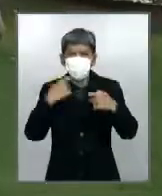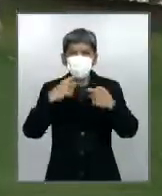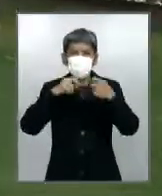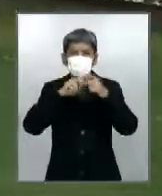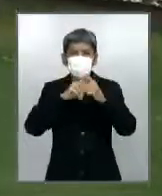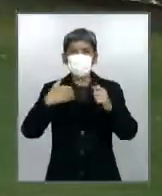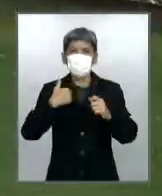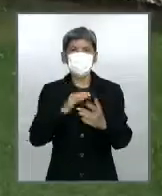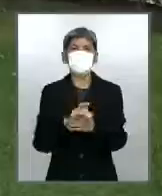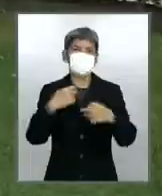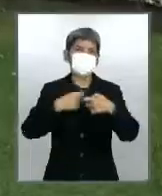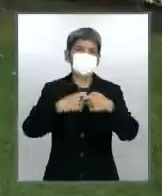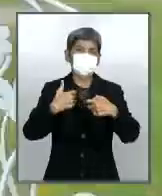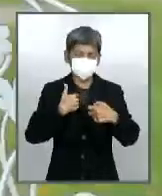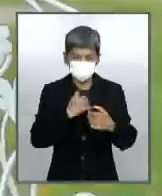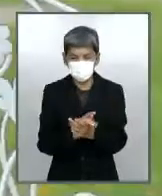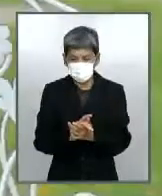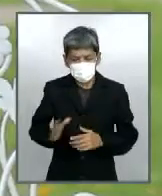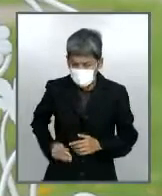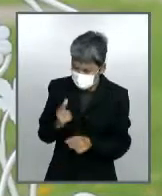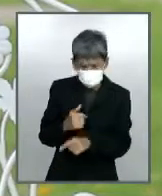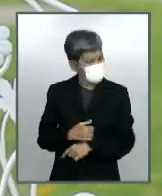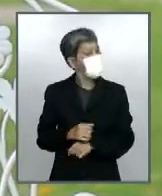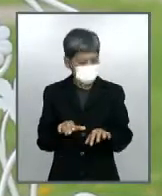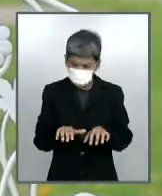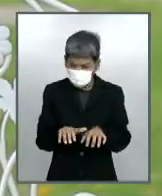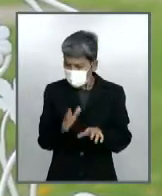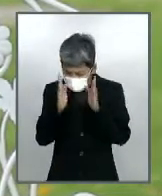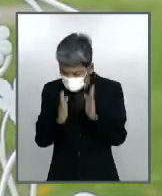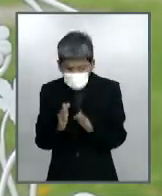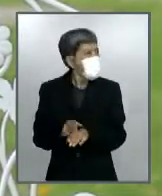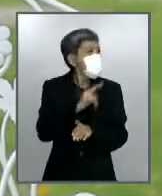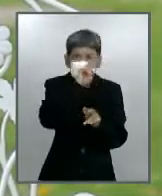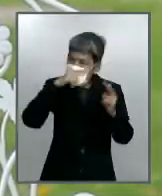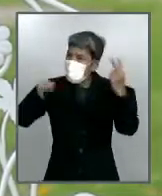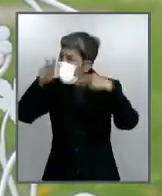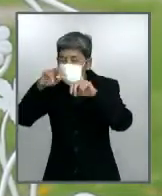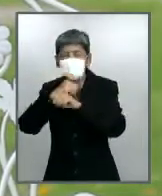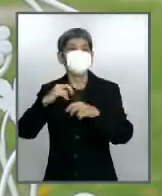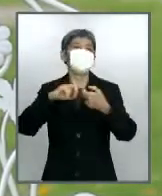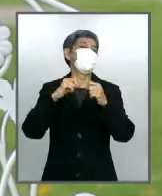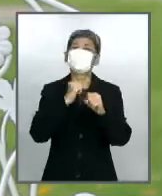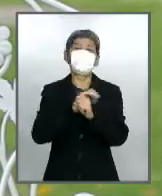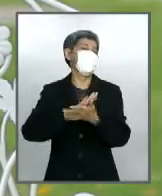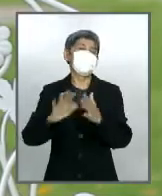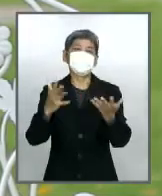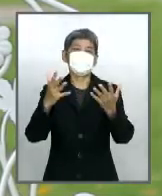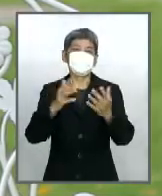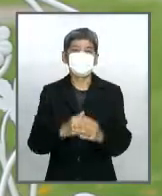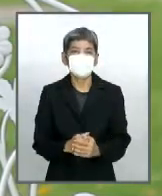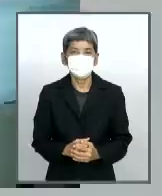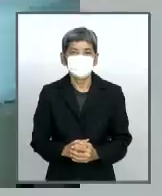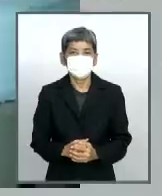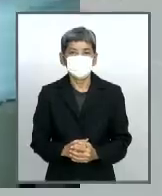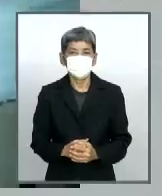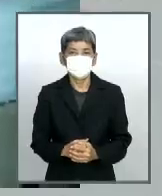นั้นเปลี่ยนรถใหม่เหรอโอ้บ้านนั้นเขาซื้อสุนัขมาเลี้ยงใหม่เหรออย่างเงี้ยเหมือนสนใจเรื่องชาวบ้านมากกว่างานตัวเองอย่างนี้งานก็ไม่เสร็จแน่นอนค่ะ